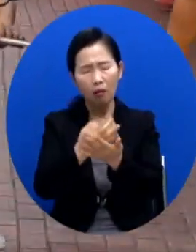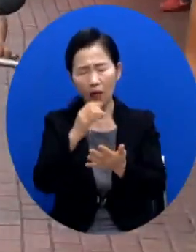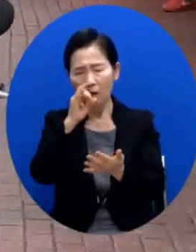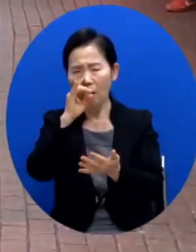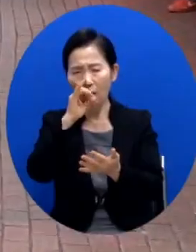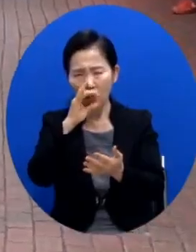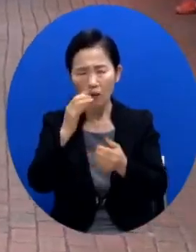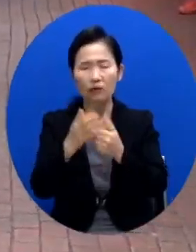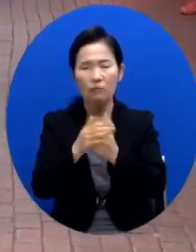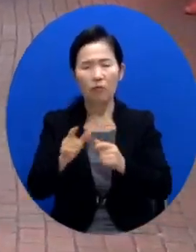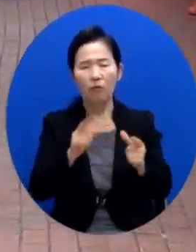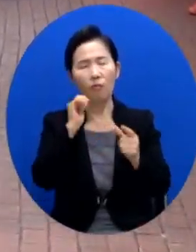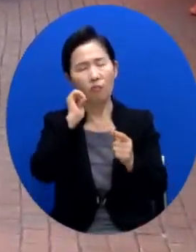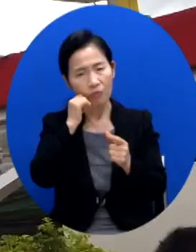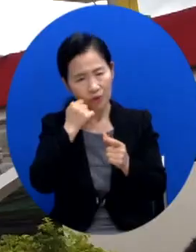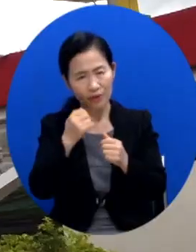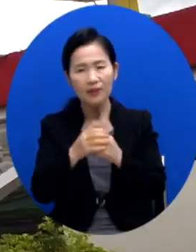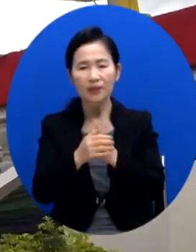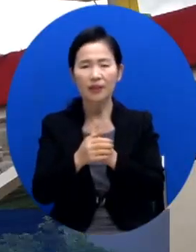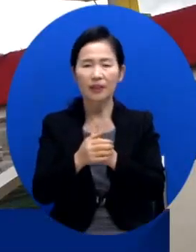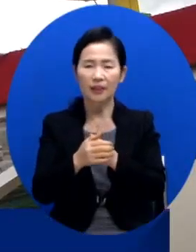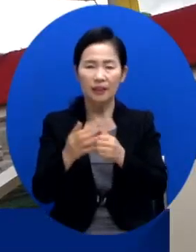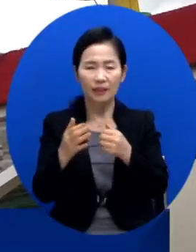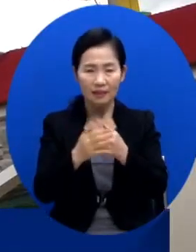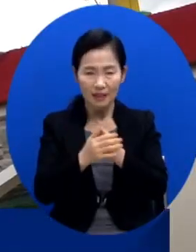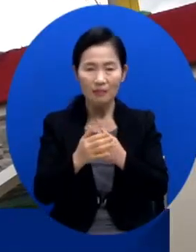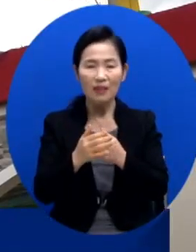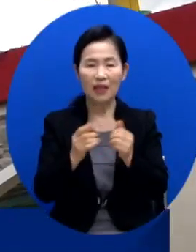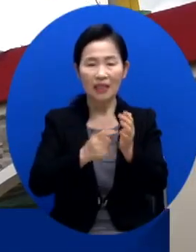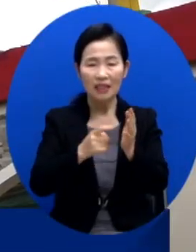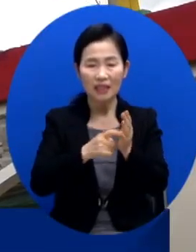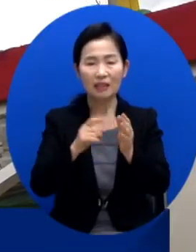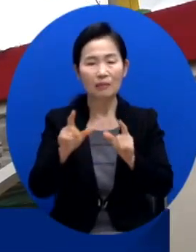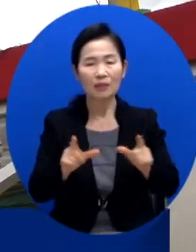처했기 때문입니다. The 1,000 tricycle drivers of our